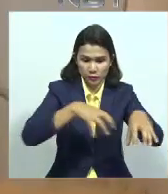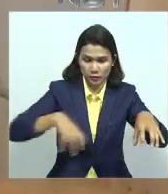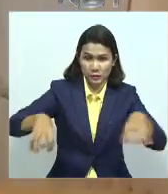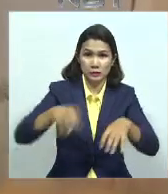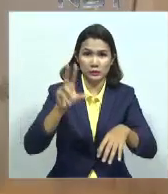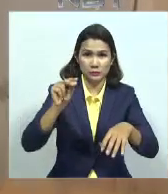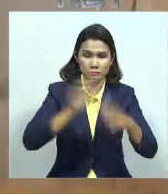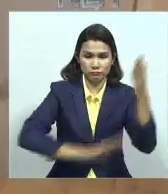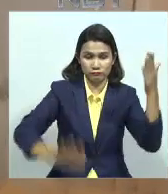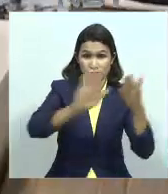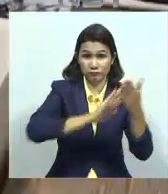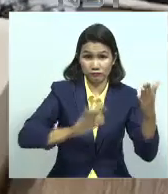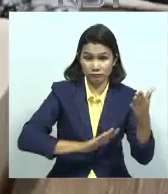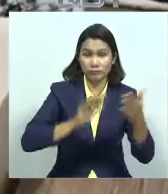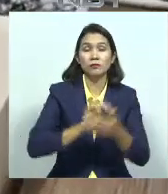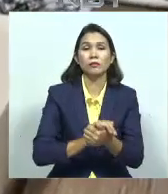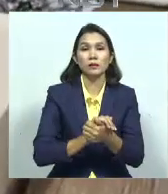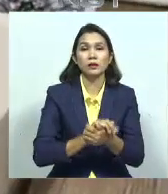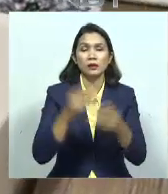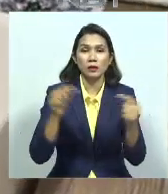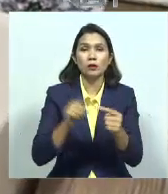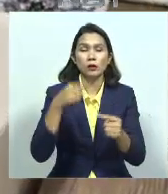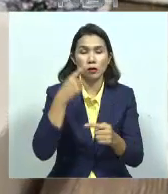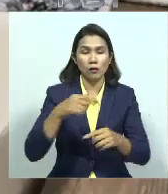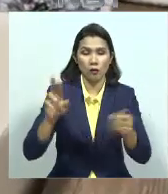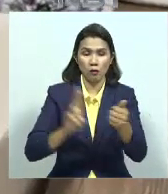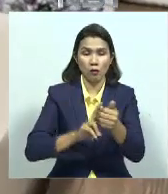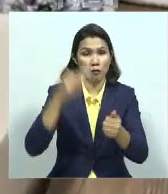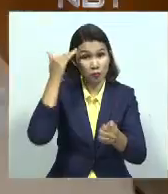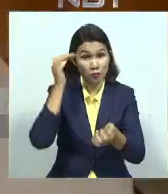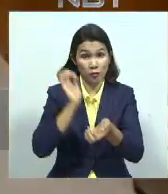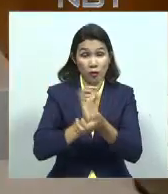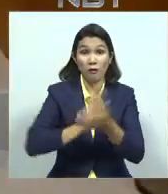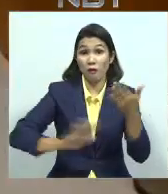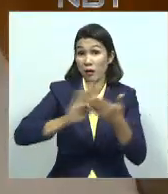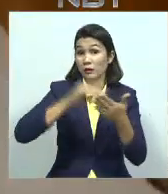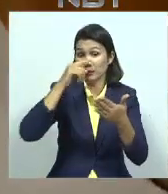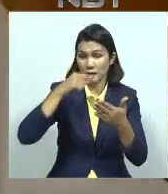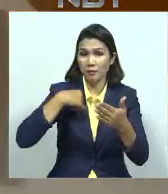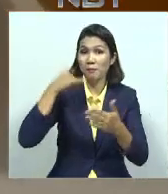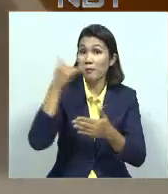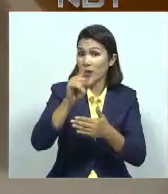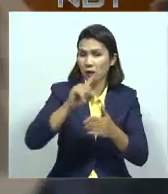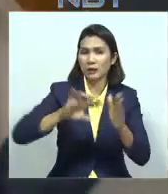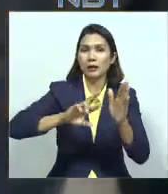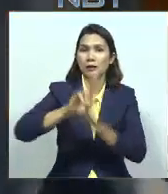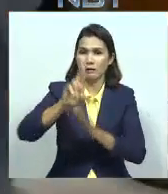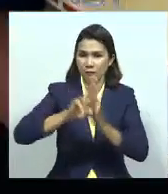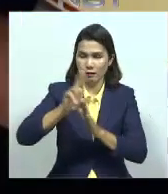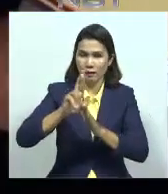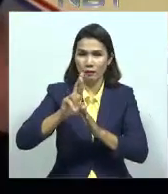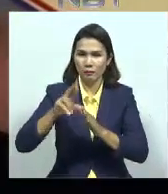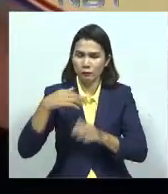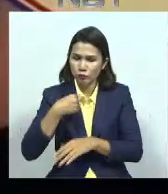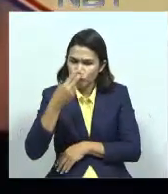ศโดยพลตำรวจเอกวิรชัยทรงเมตตารองผู้บัญชาการตำรวจแห่งชาติลงพื้นที่จังหวัดเชียงรายพร้อมกับอย.เ